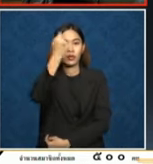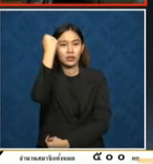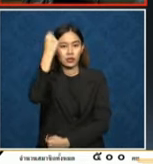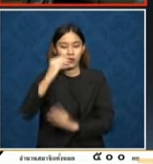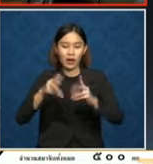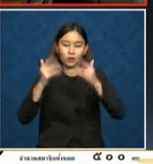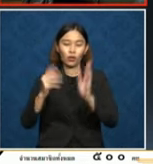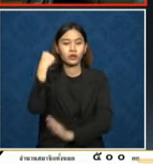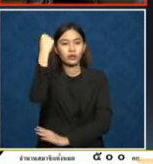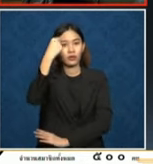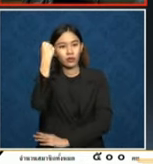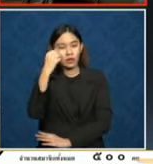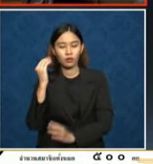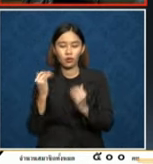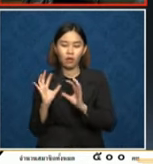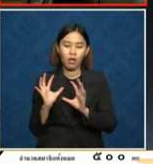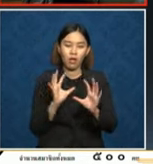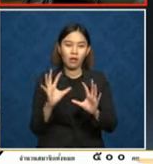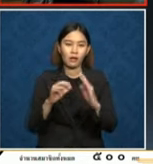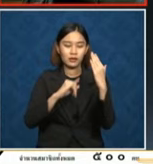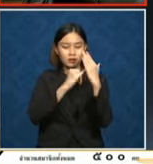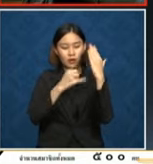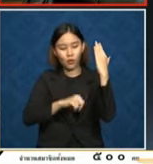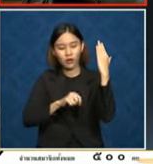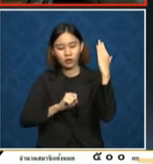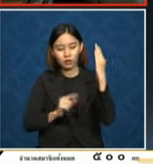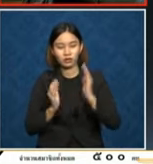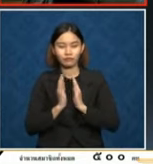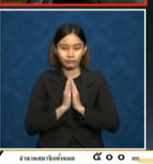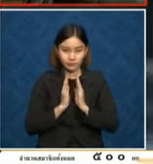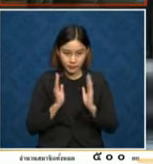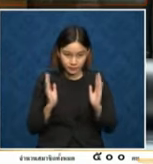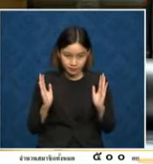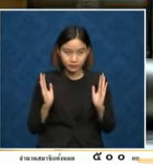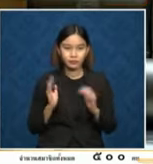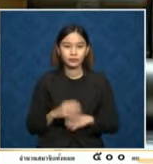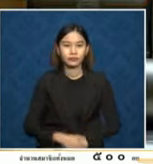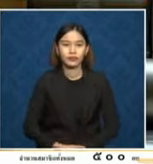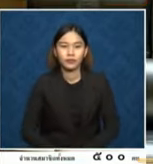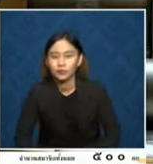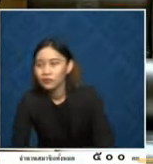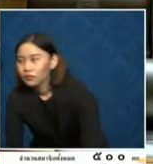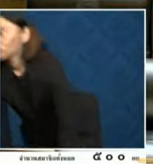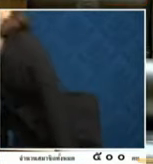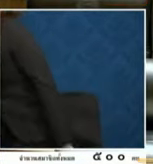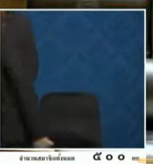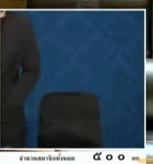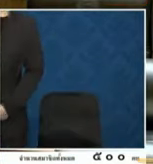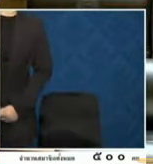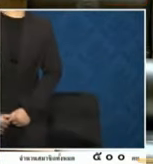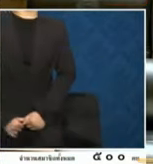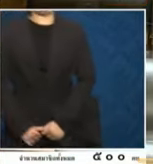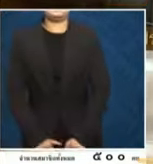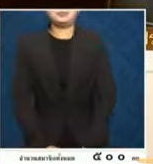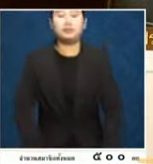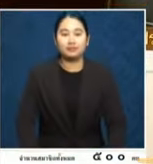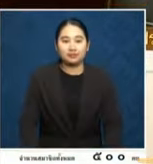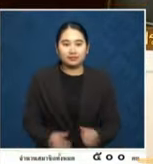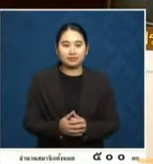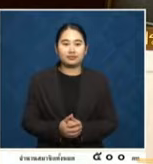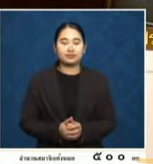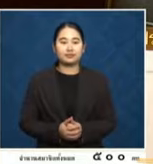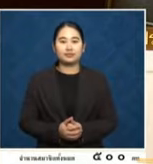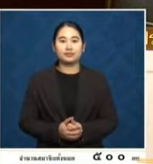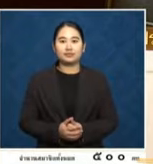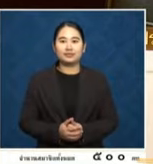กับนักท่องเที่ยวที่มาอย่างหนาแน่นในจังหวัดนครศรีธรรมราชกราบขอบพระคุณเป็นอย่างยิ่งค่ะ ขอบคุณครับขอเชิญท่านสุรพันธ์ไวยากร